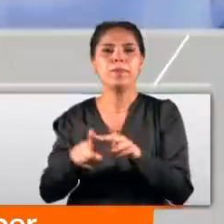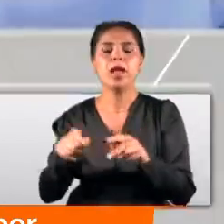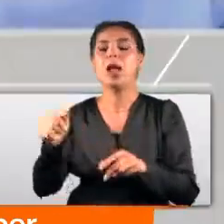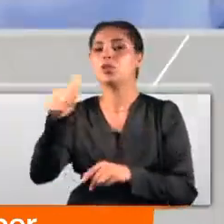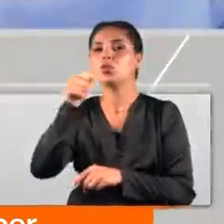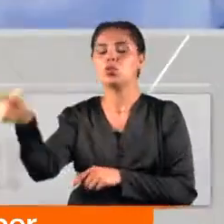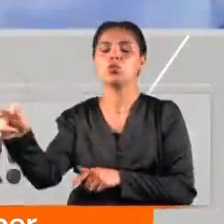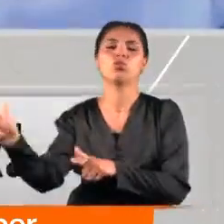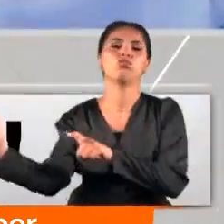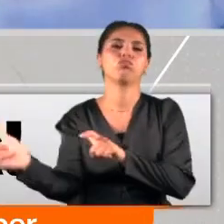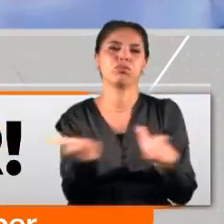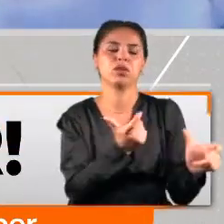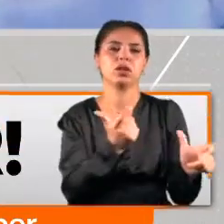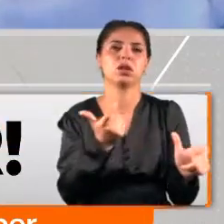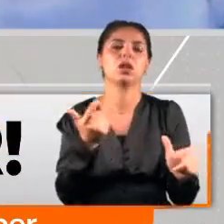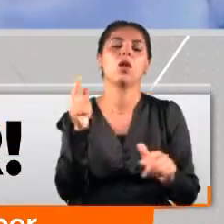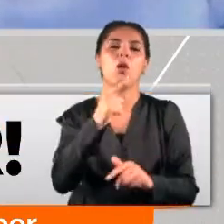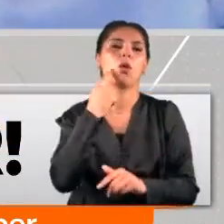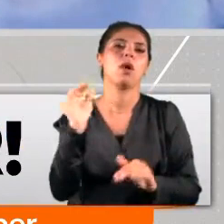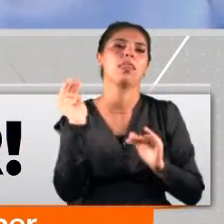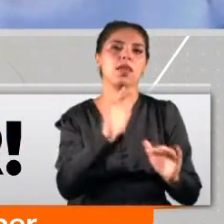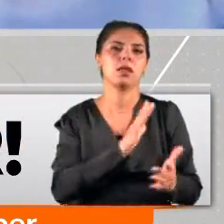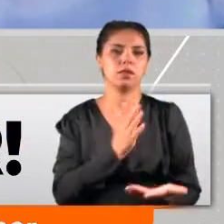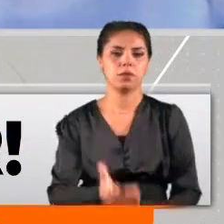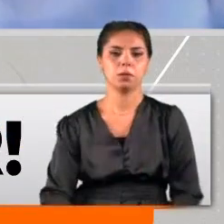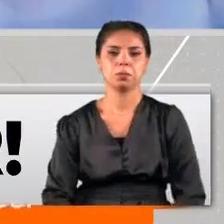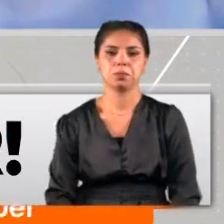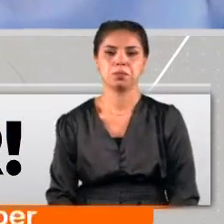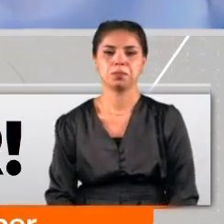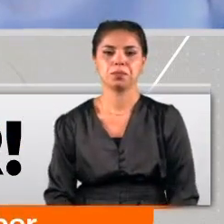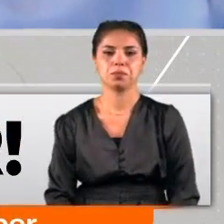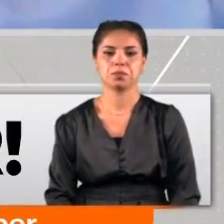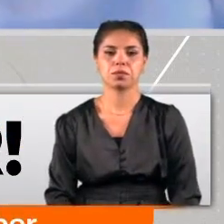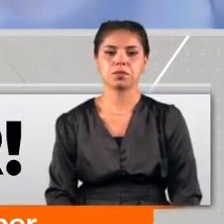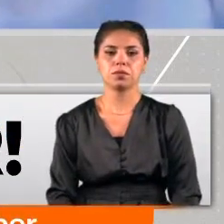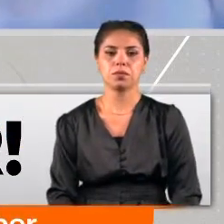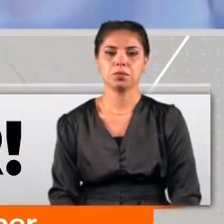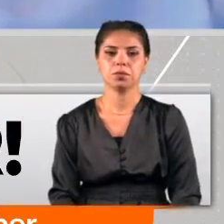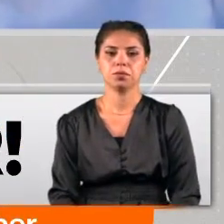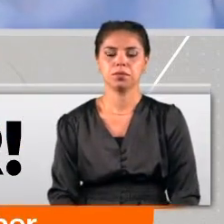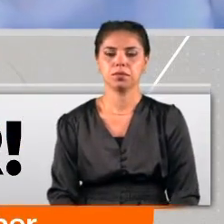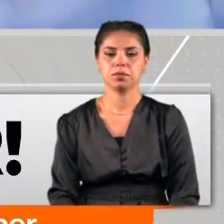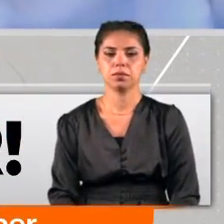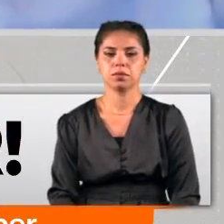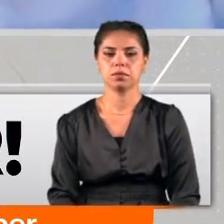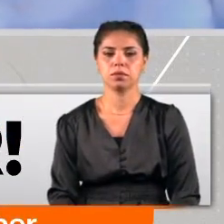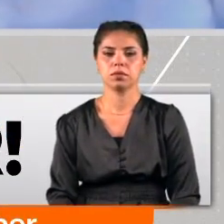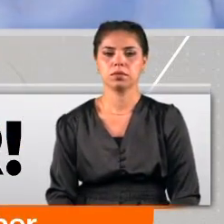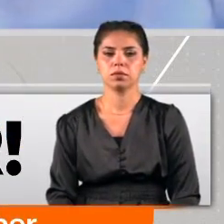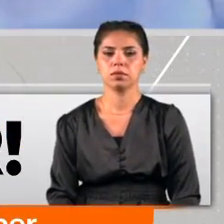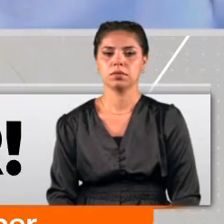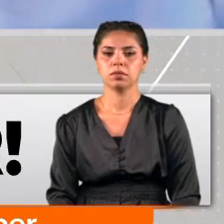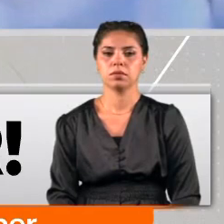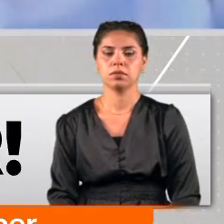artırılıyor. İstanbul'un 2040 yılına kadar suyu var, hiç kimse merak etmesin. Barajlardaki su değil, Melen'den gelen su. Yalnız